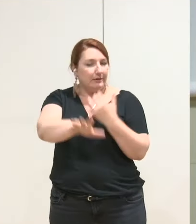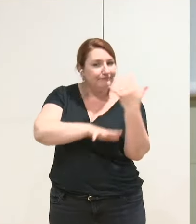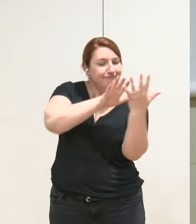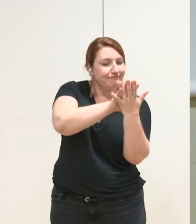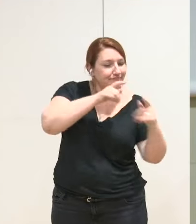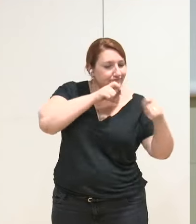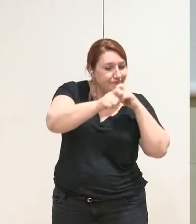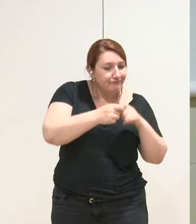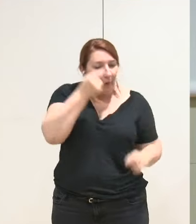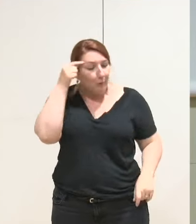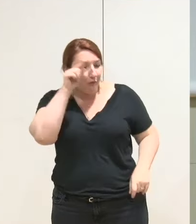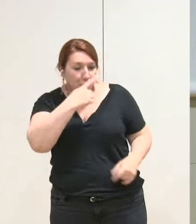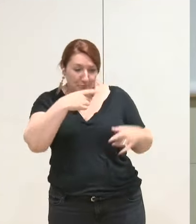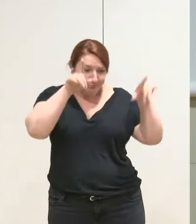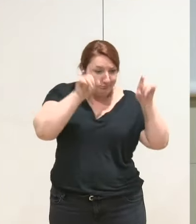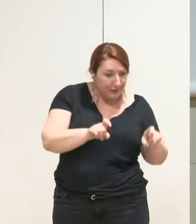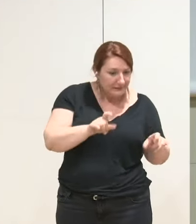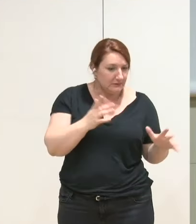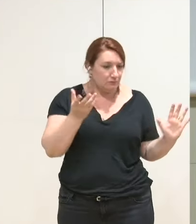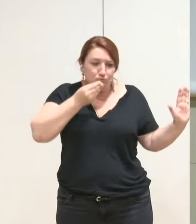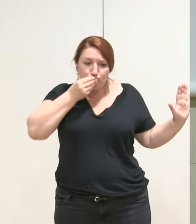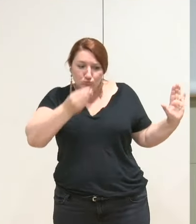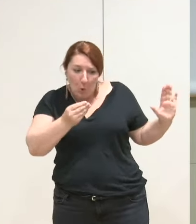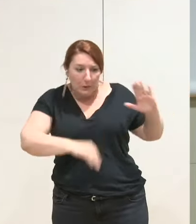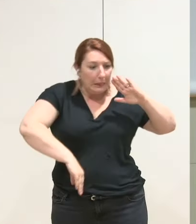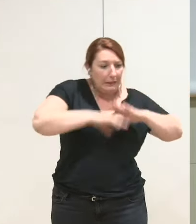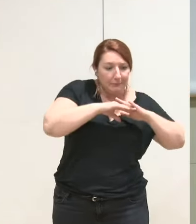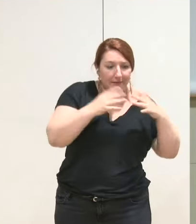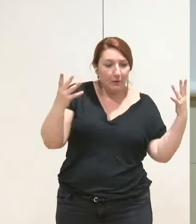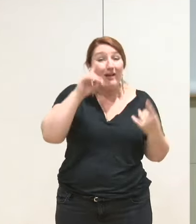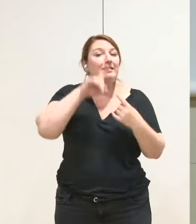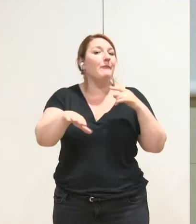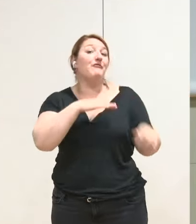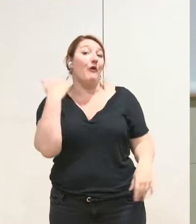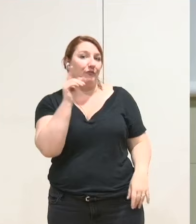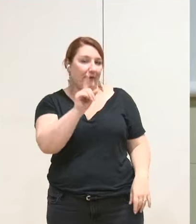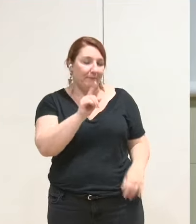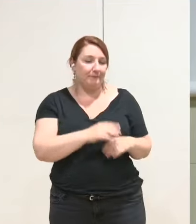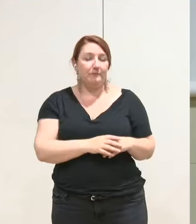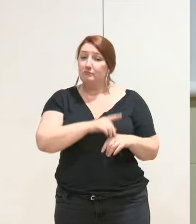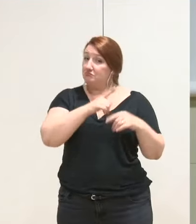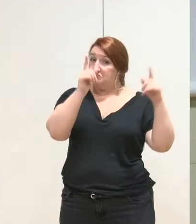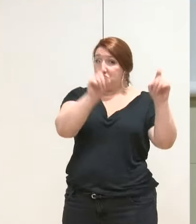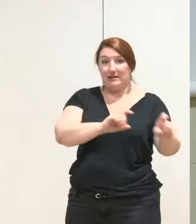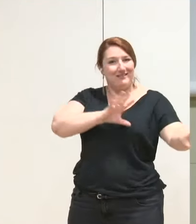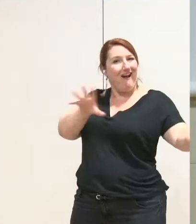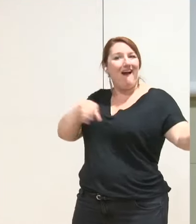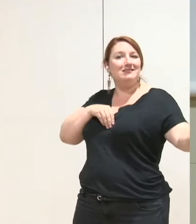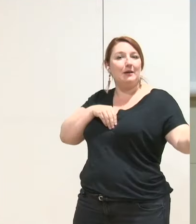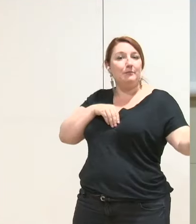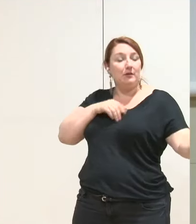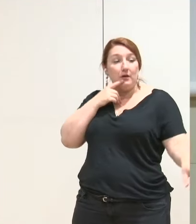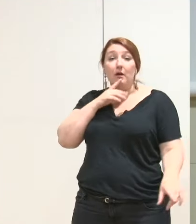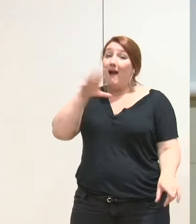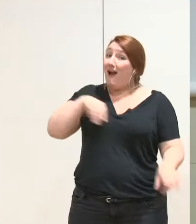support t comme baisse sur ce forfait encore une fois baisse qu'ils ont accepté sinon on ne leur